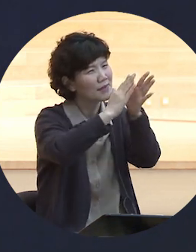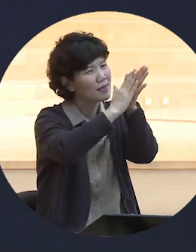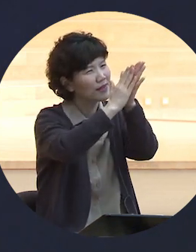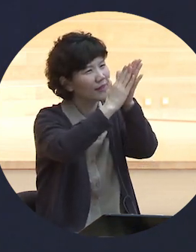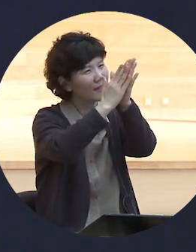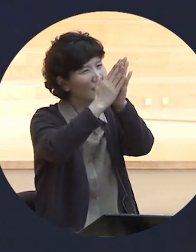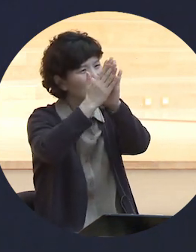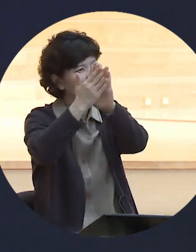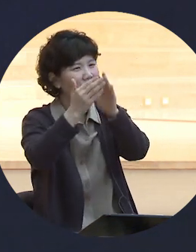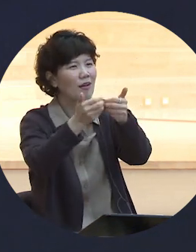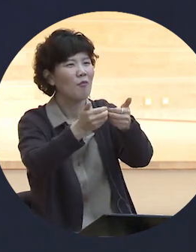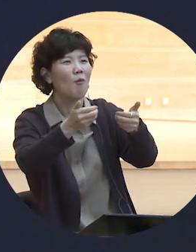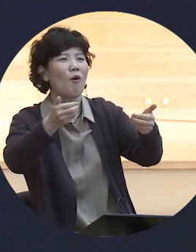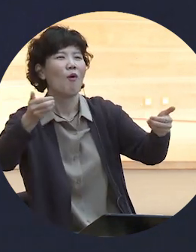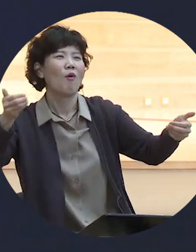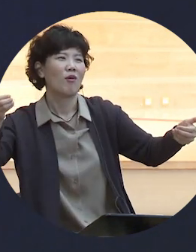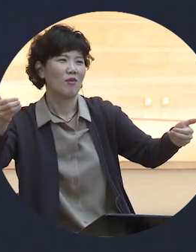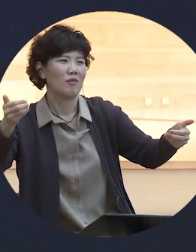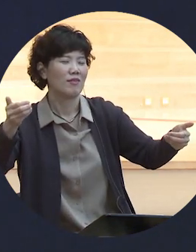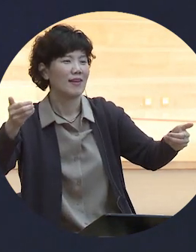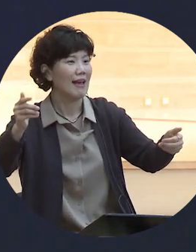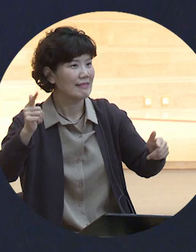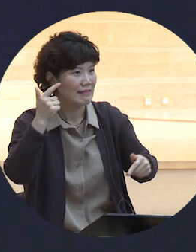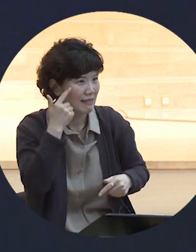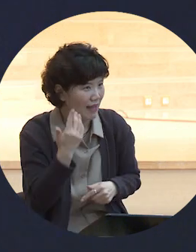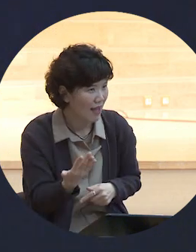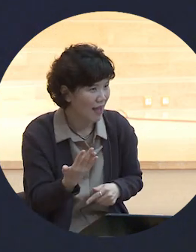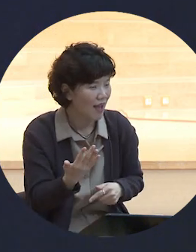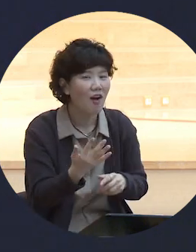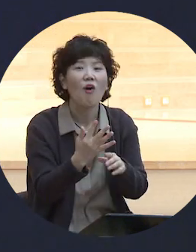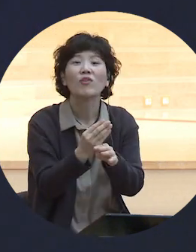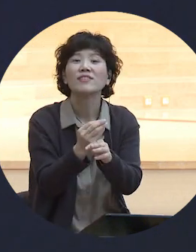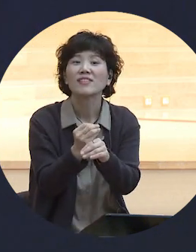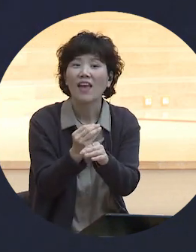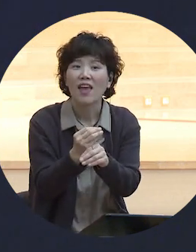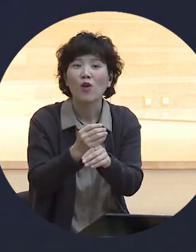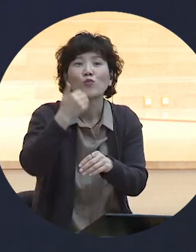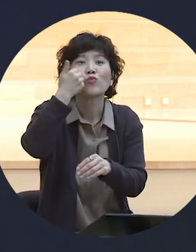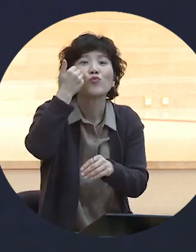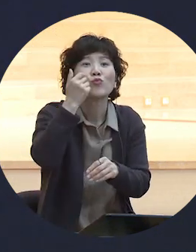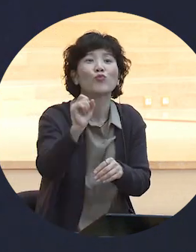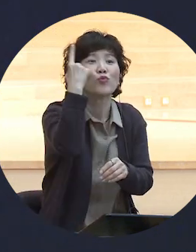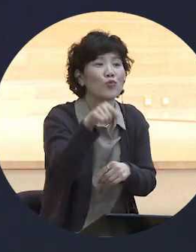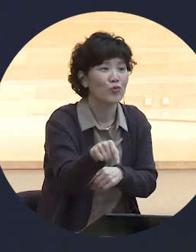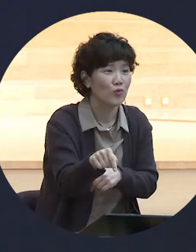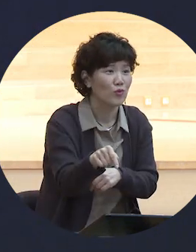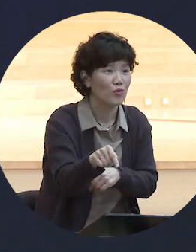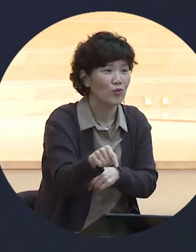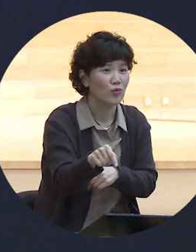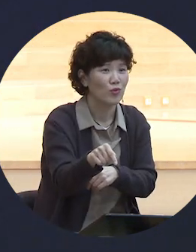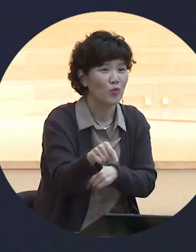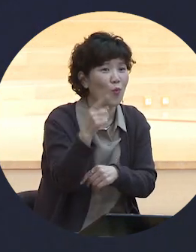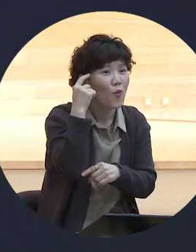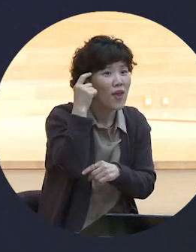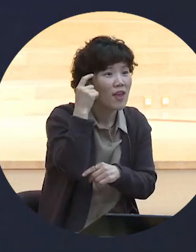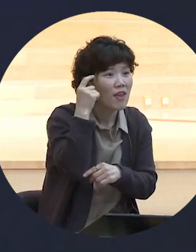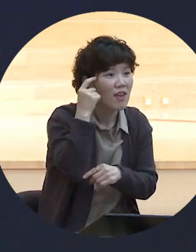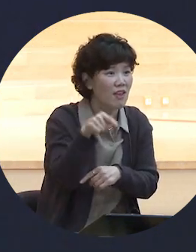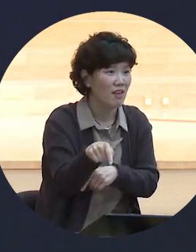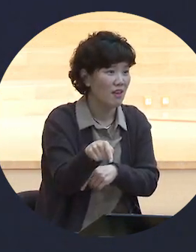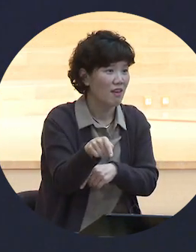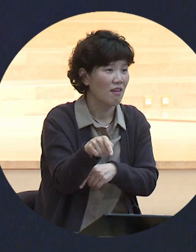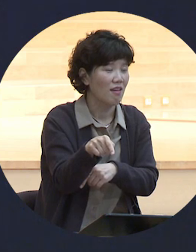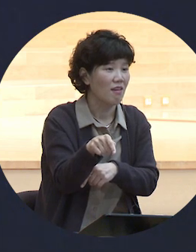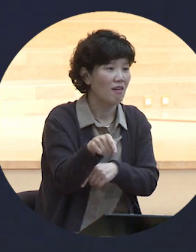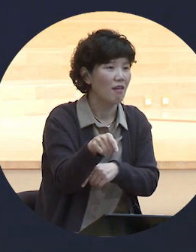조금씩 더 멀어지는 거 아닌가? 언제? 누구에 의해서? 어떤 의도로? 왜?